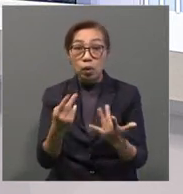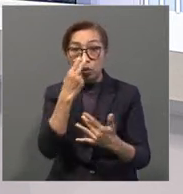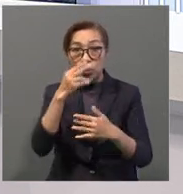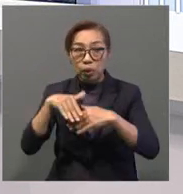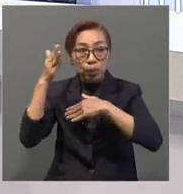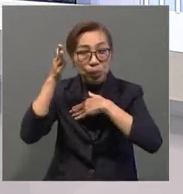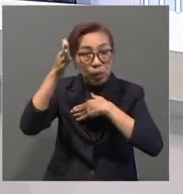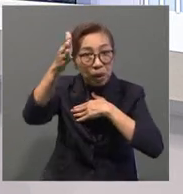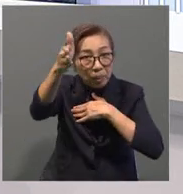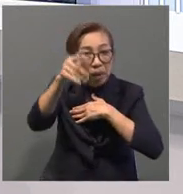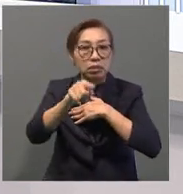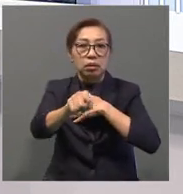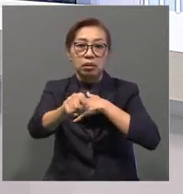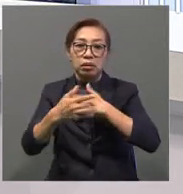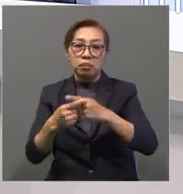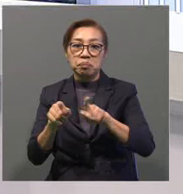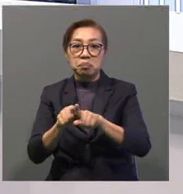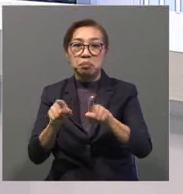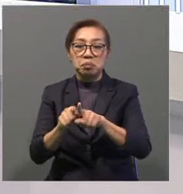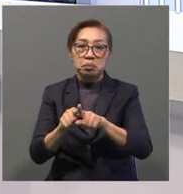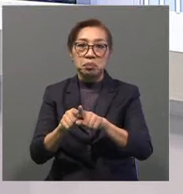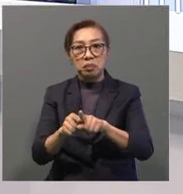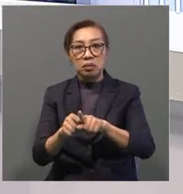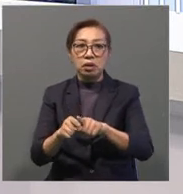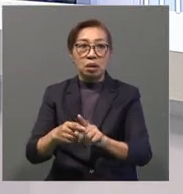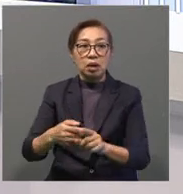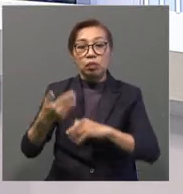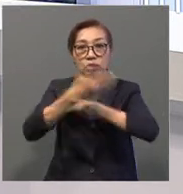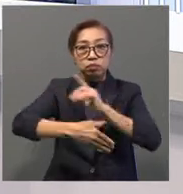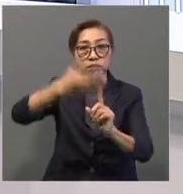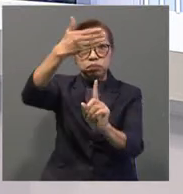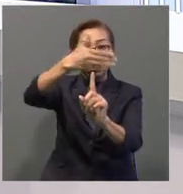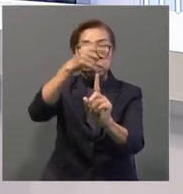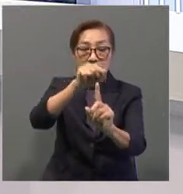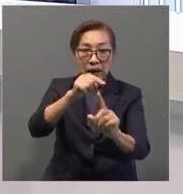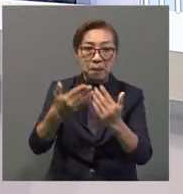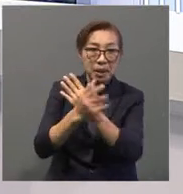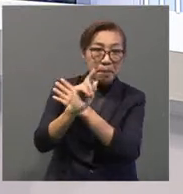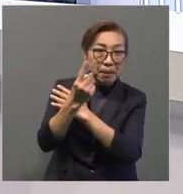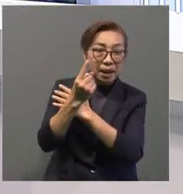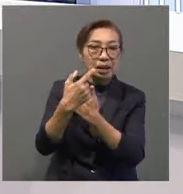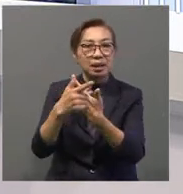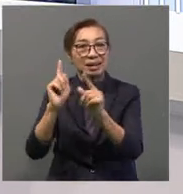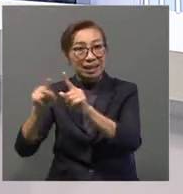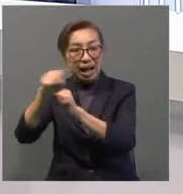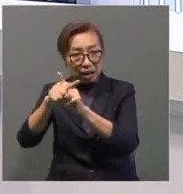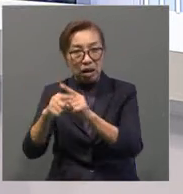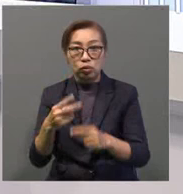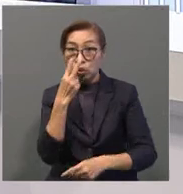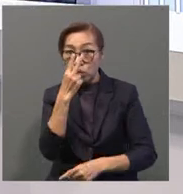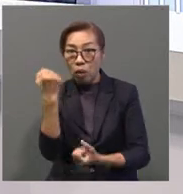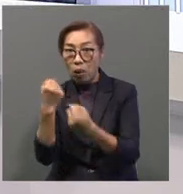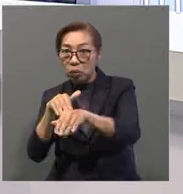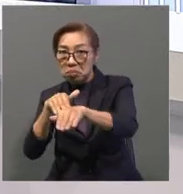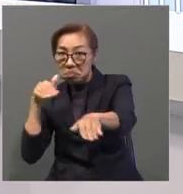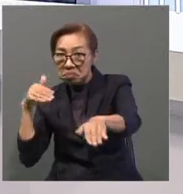นี้ต้องติดตามกันต่อนะคะหลังจากที่มีการยกเลิกเกี่ยวกับเรื่องของป้ายหยุดรถไฟแล้วมันจะทำให้เรื่องของสภาพการจราจรตามจุดต่างๆโดยเฉพาะ